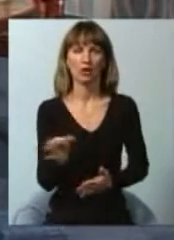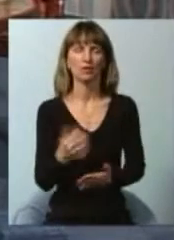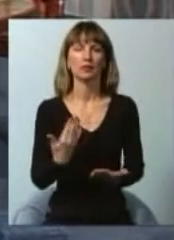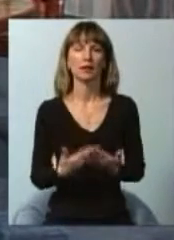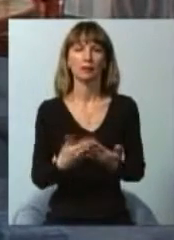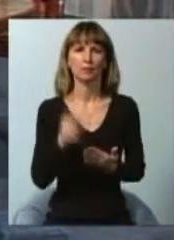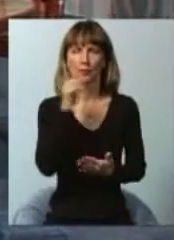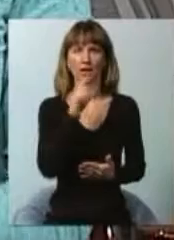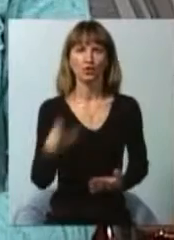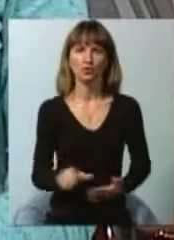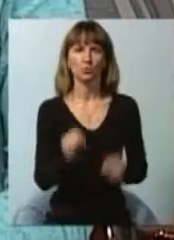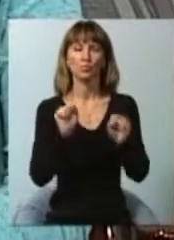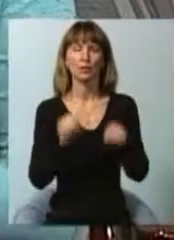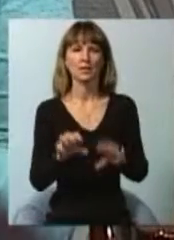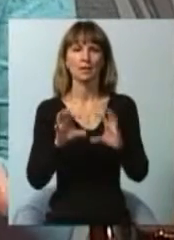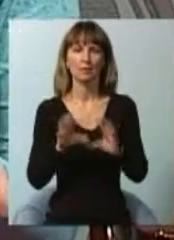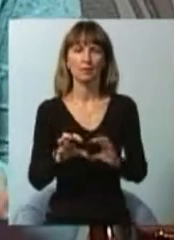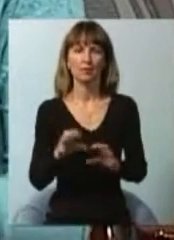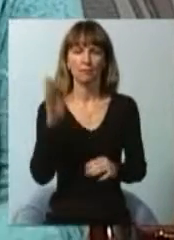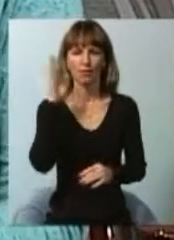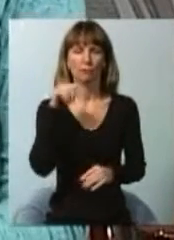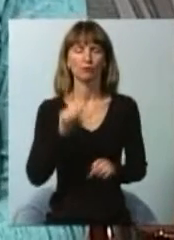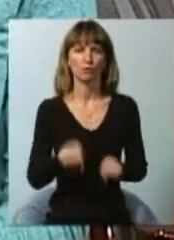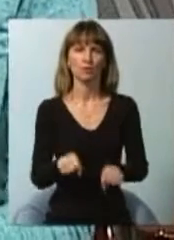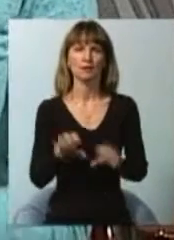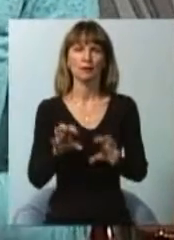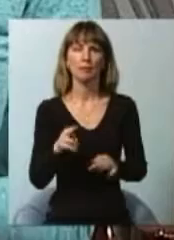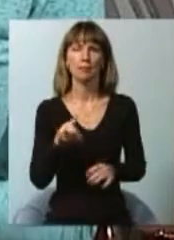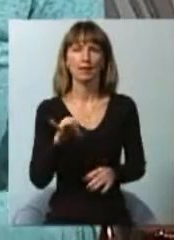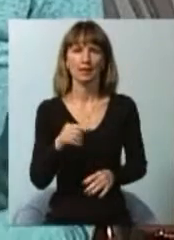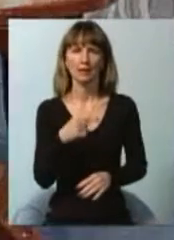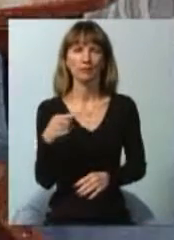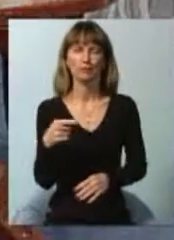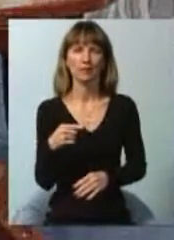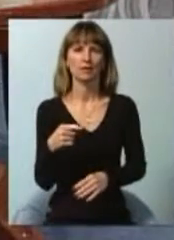наприклад, невеличка річка, то вона може замерзати, вода у ній може замерзати при температурі